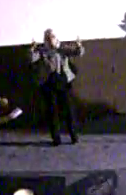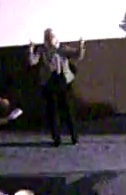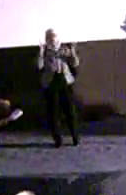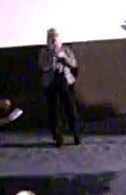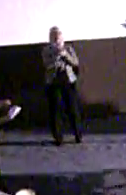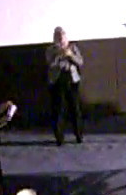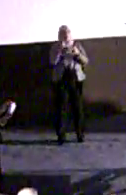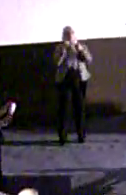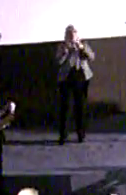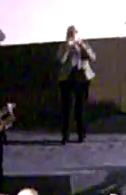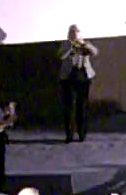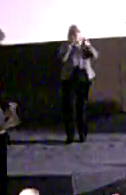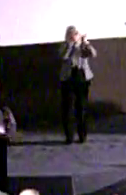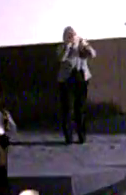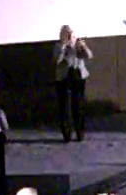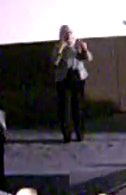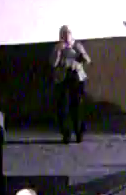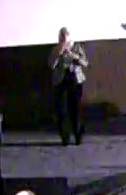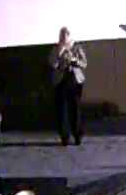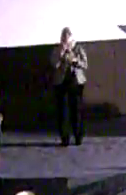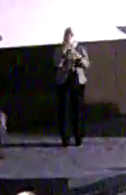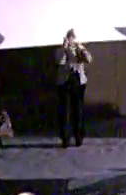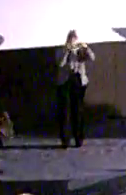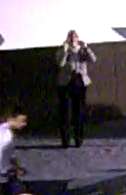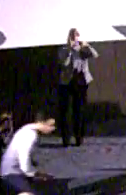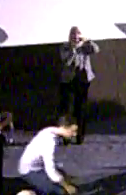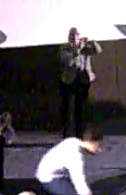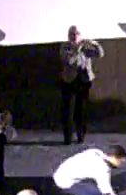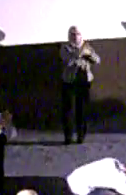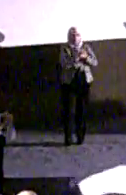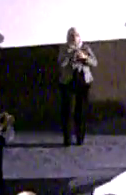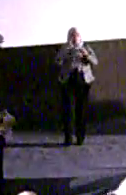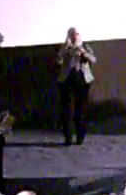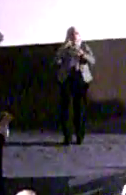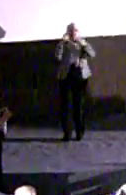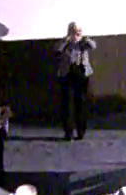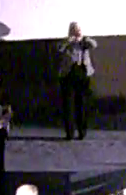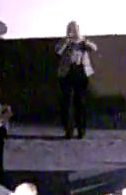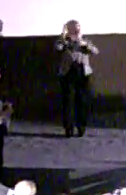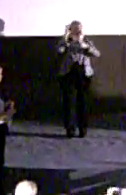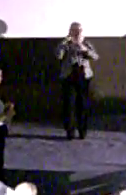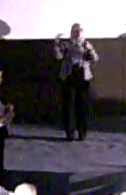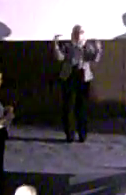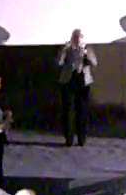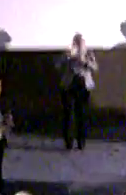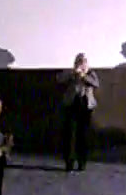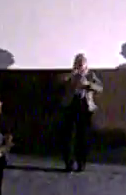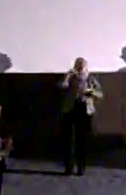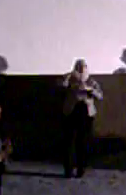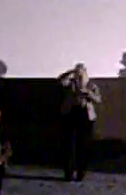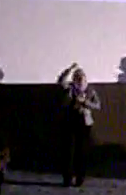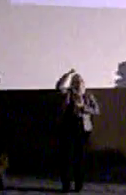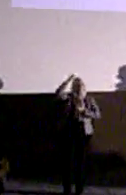الهويات والحساسيات، موحدة الصوت، لعل من ضمنها الائتلاف التونسي ضد عقوبة الإعدام،